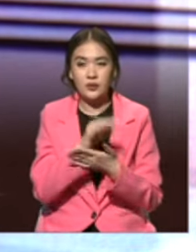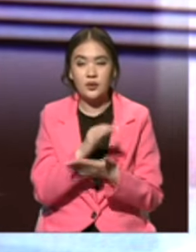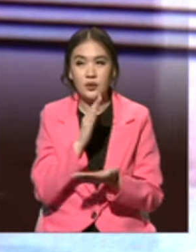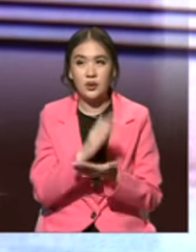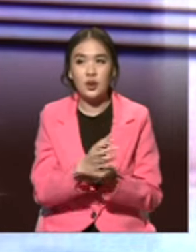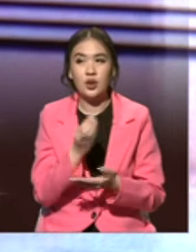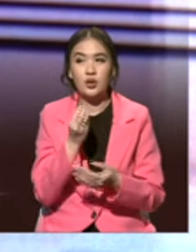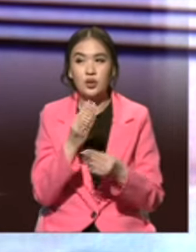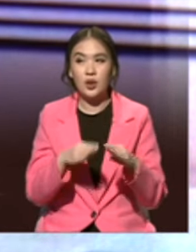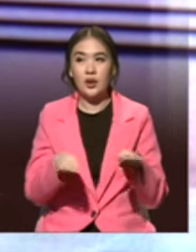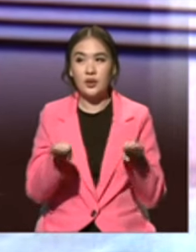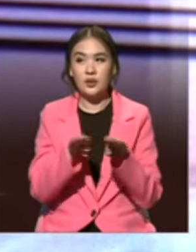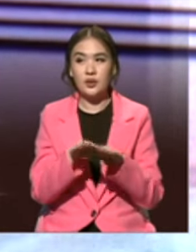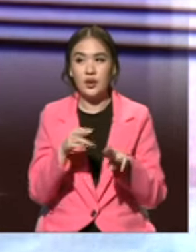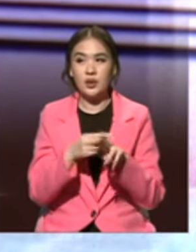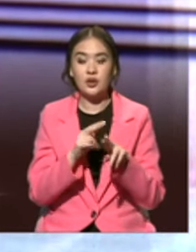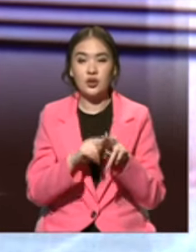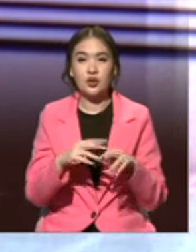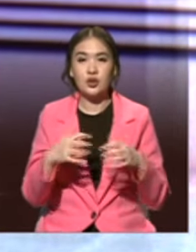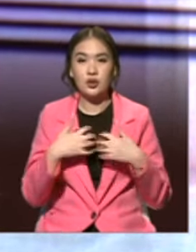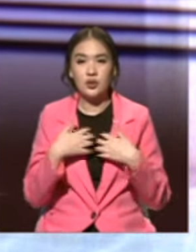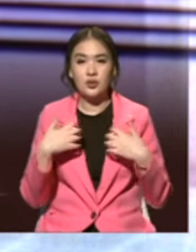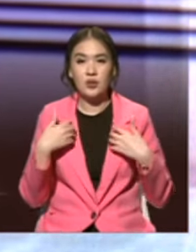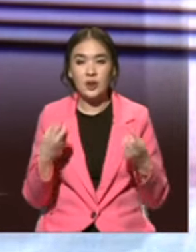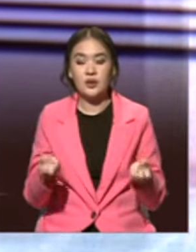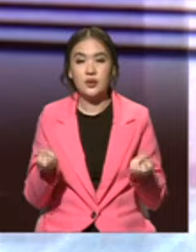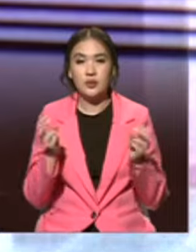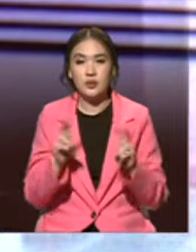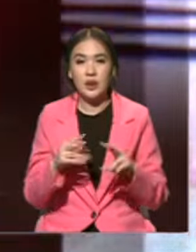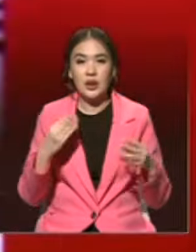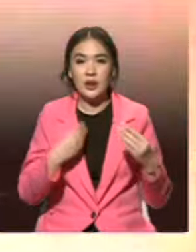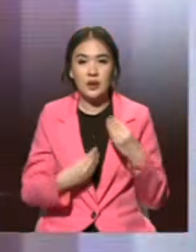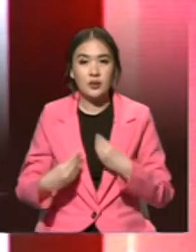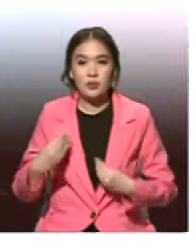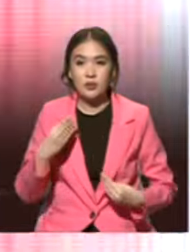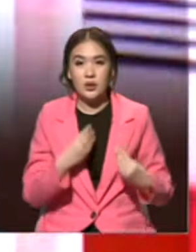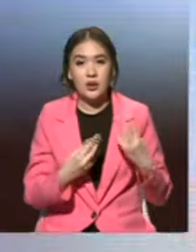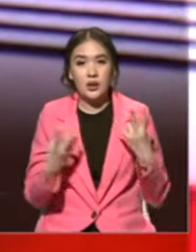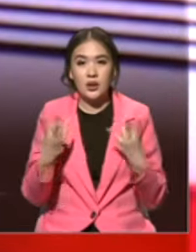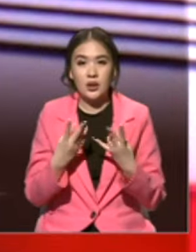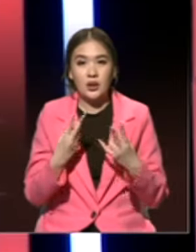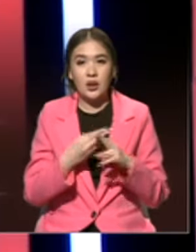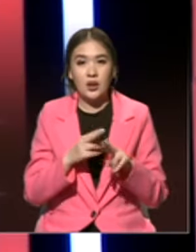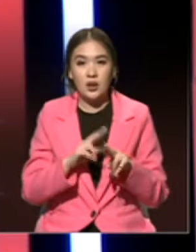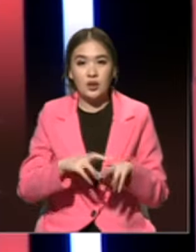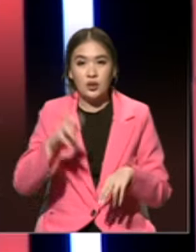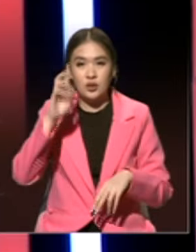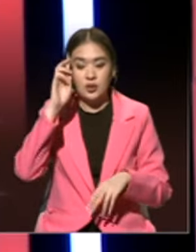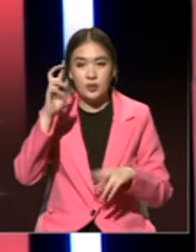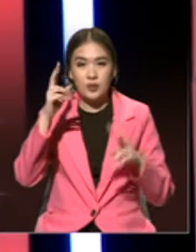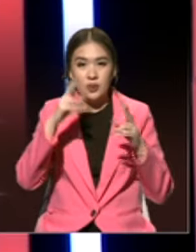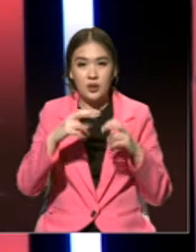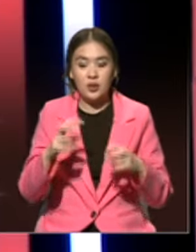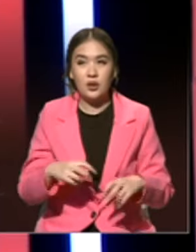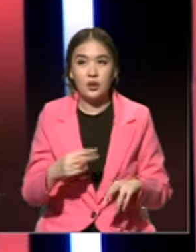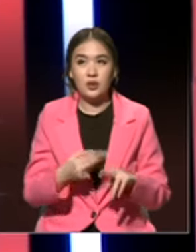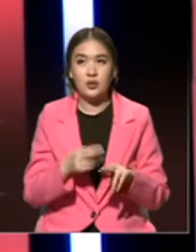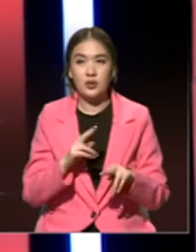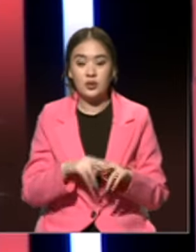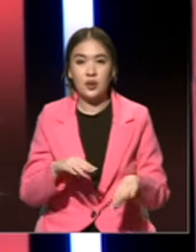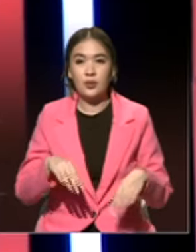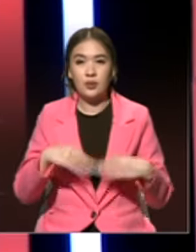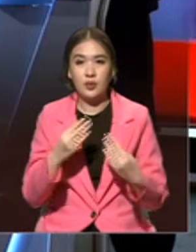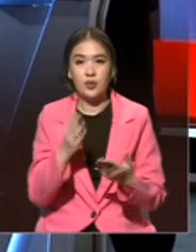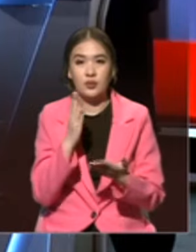Сонымен қатар бұл мал дәрігерлері не керек? Арнайы мына киімдер керек. Ол да үкімет тарапынан қаралды және жергілікті атқарушы органдар бұл беріп